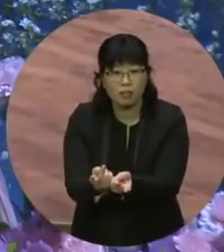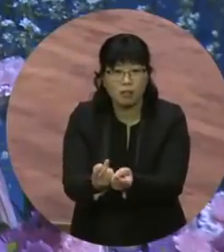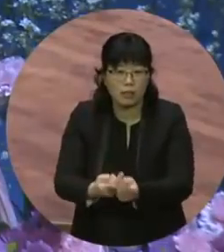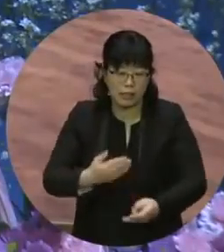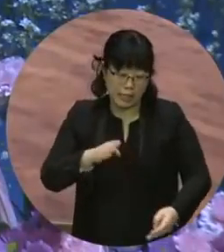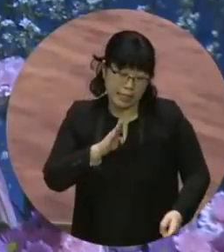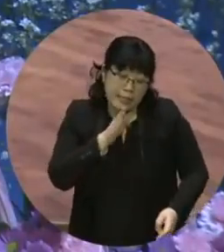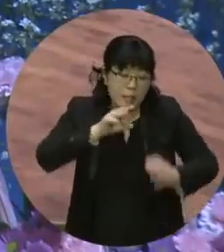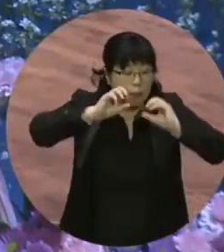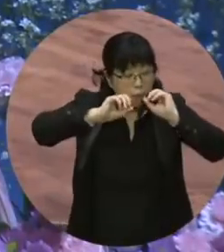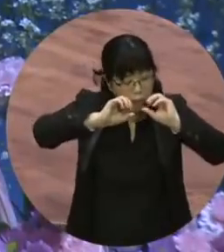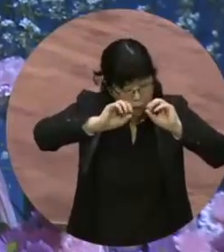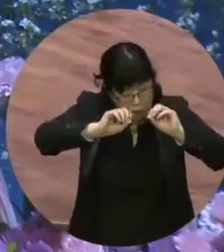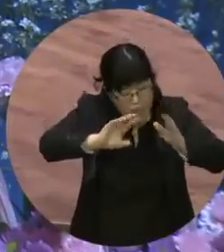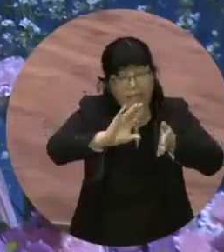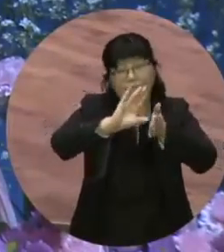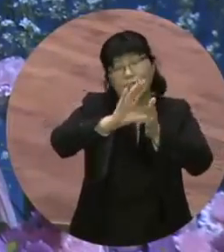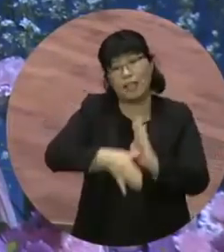아멘.